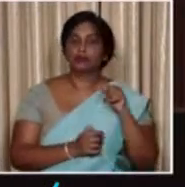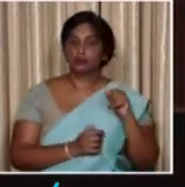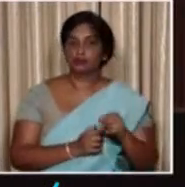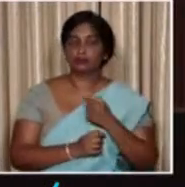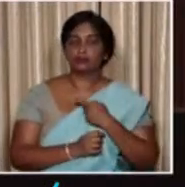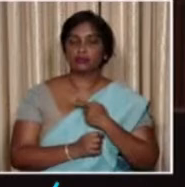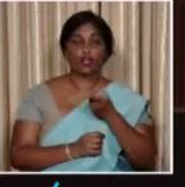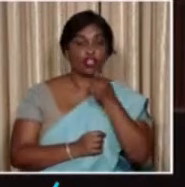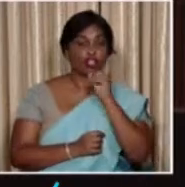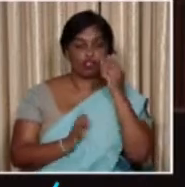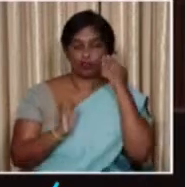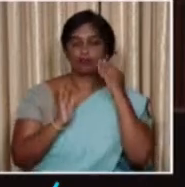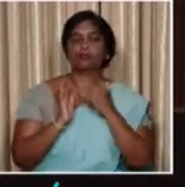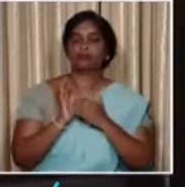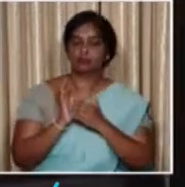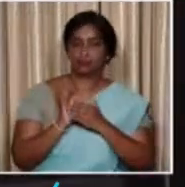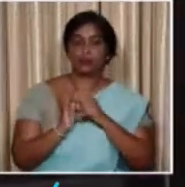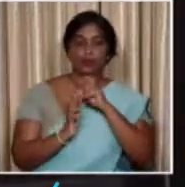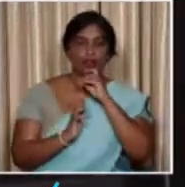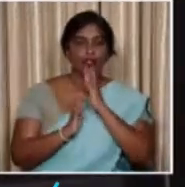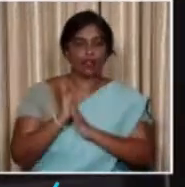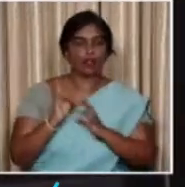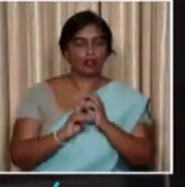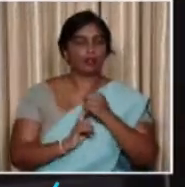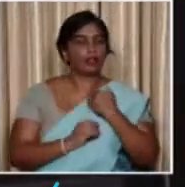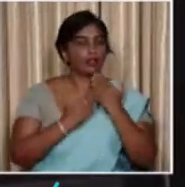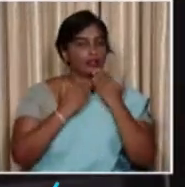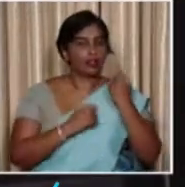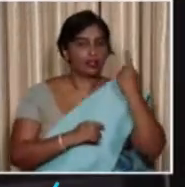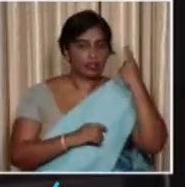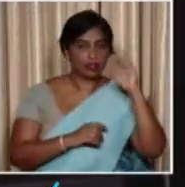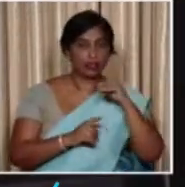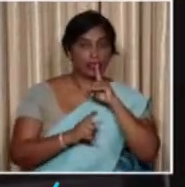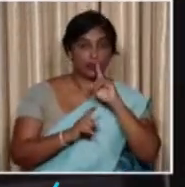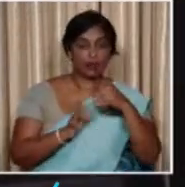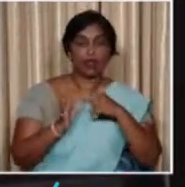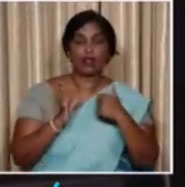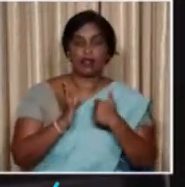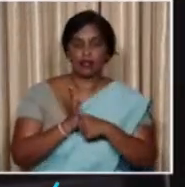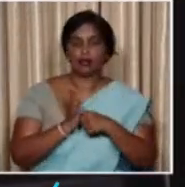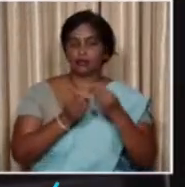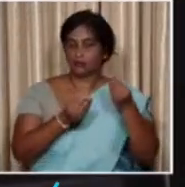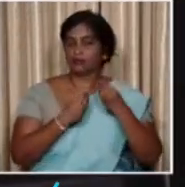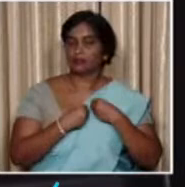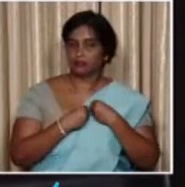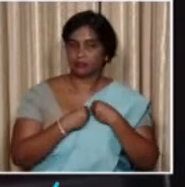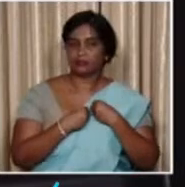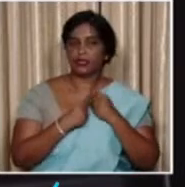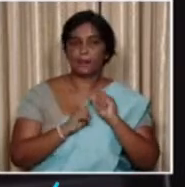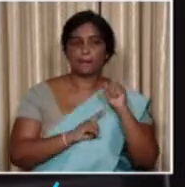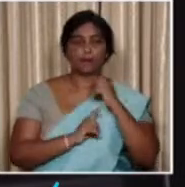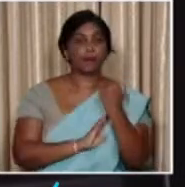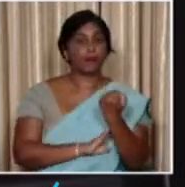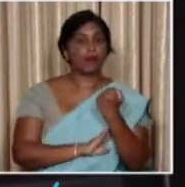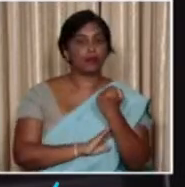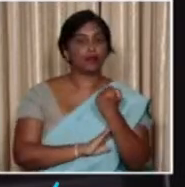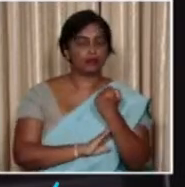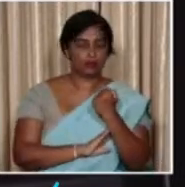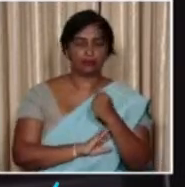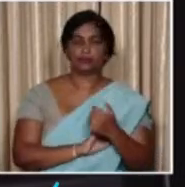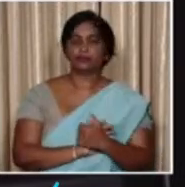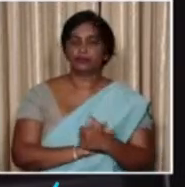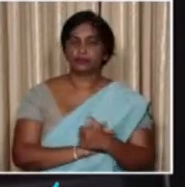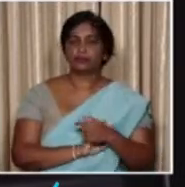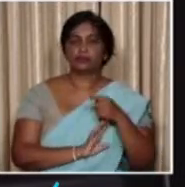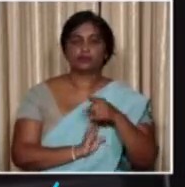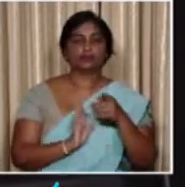දඬුවම් දැමීම පිළිබඳව ඇත්තටම මම අධික නැවතුමාට ස්තුතිවන්ත වෙනවා. ඊයේ මේ මම නොකියපු පනතක් මට උගන්වනවා. පාර්ලිමේන්තු බලතලහ වරප්‍රසාද පනත